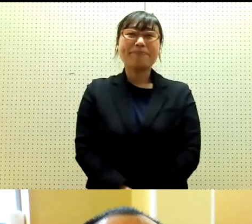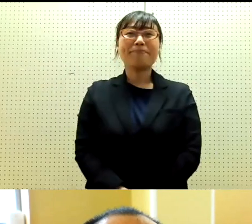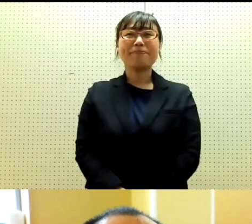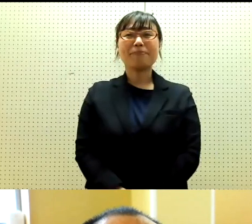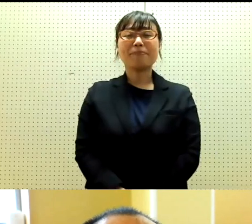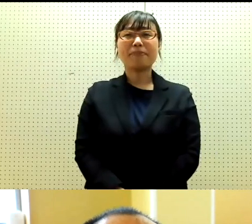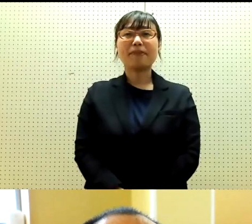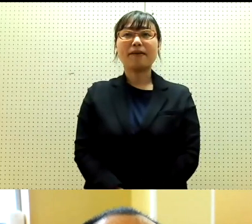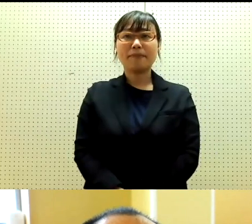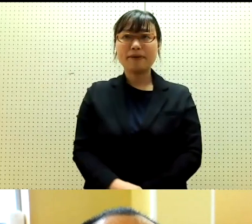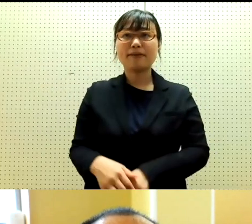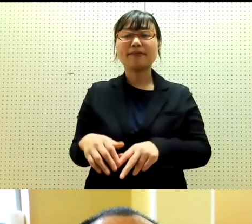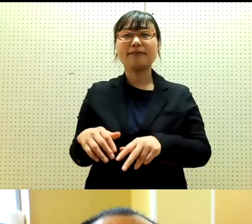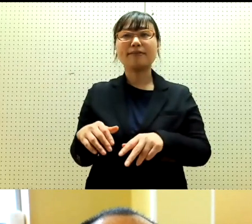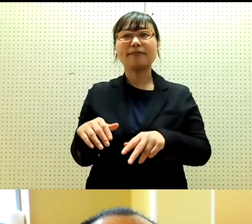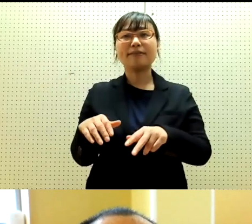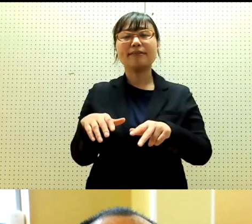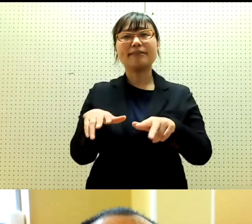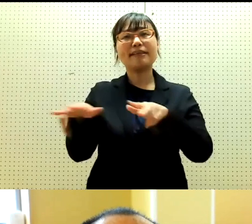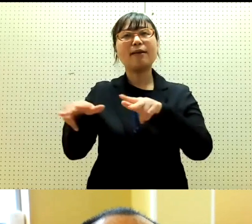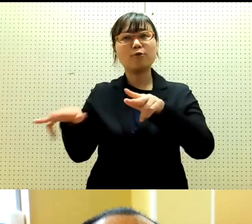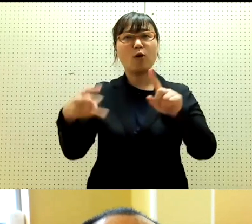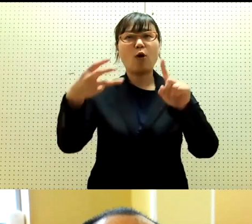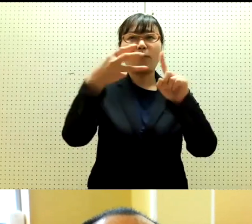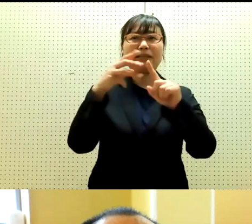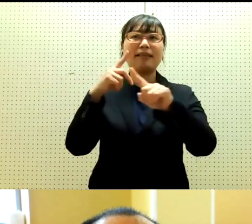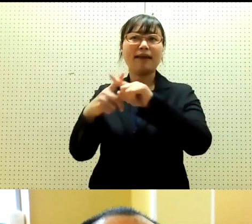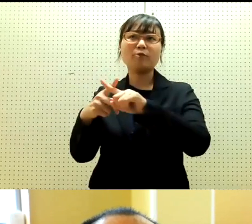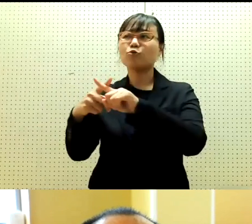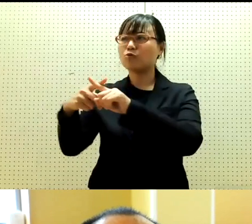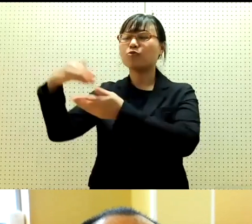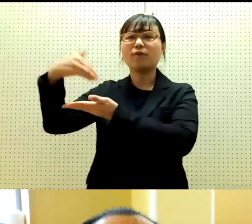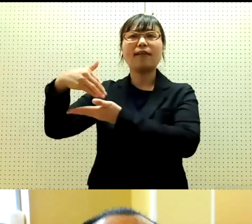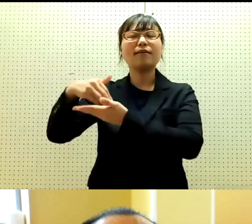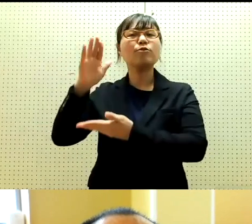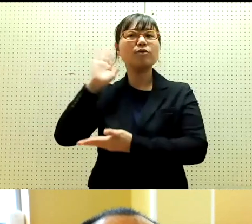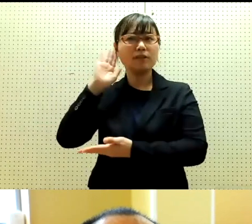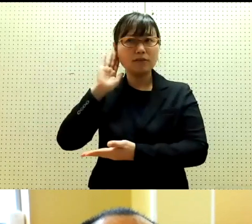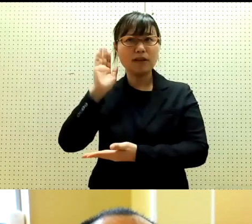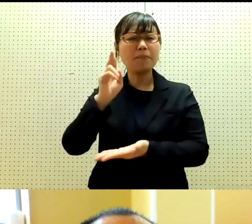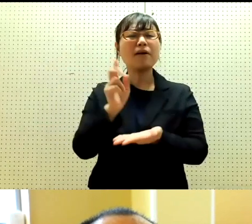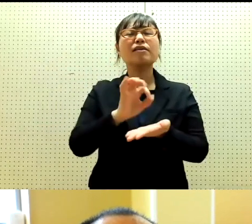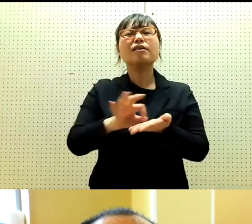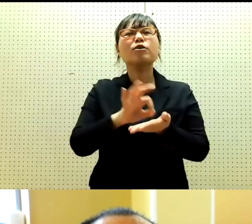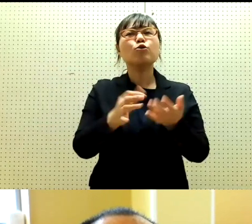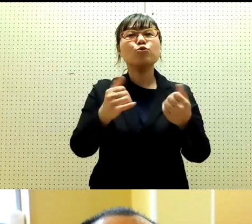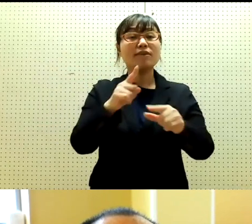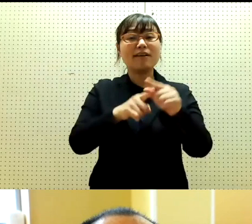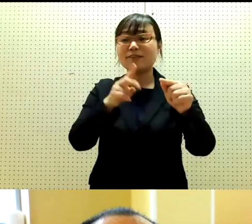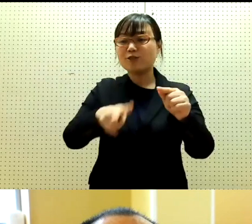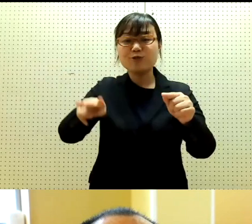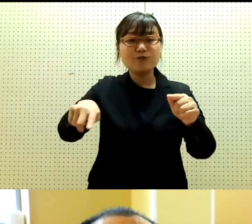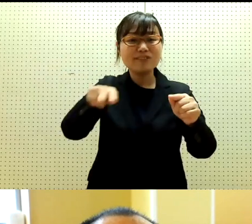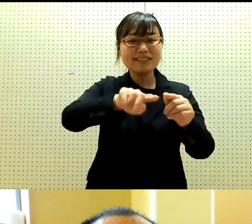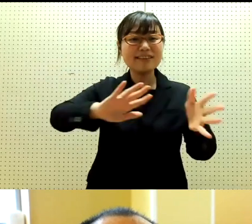行政府の DX の話を聞いてると、やっぱりユーザー中心に変わっていくのが一番なんだっ